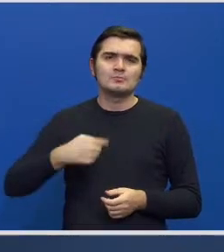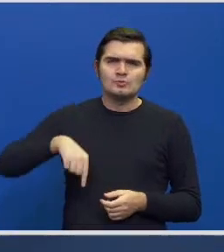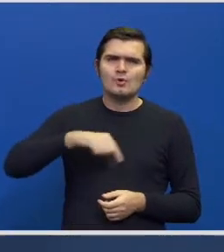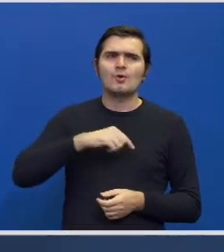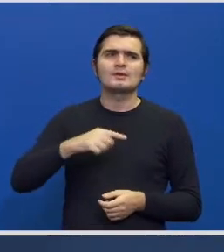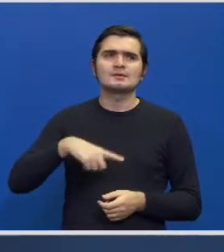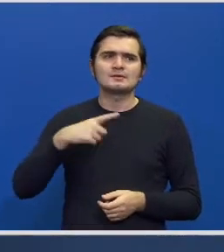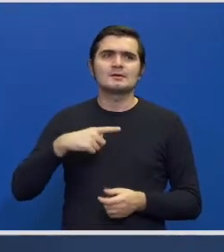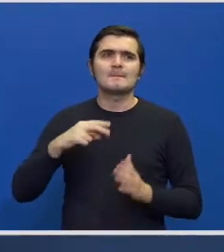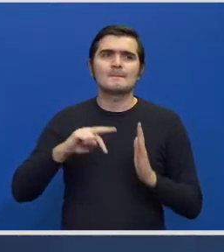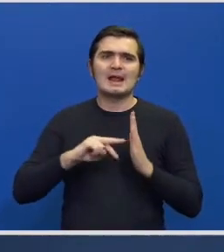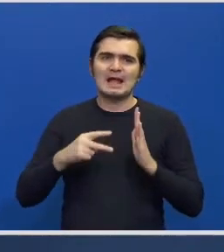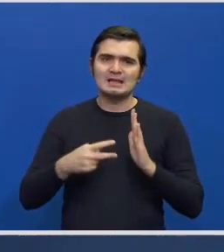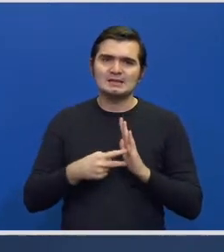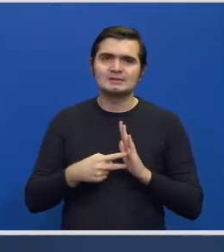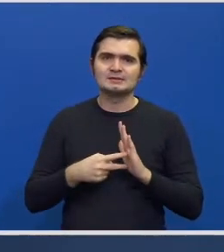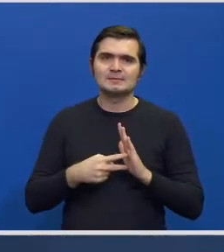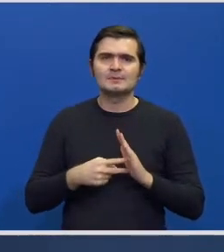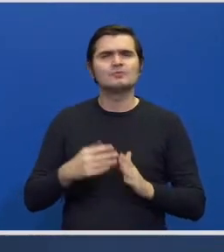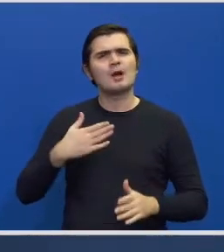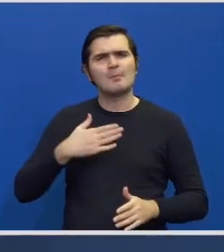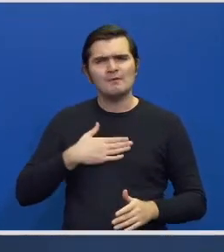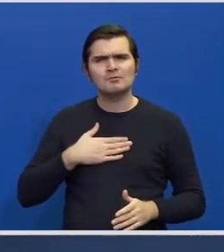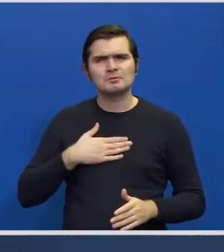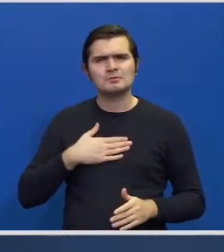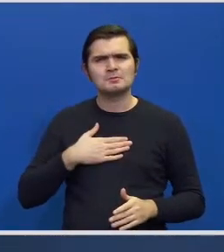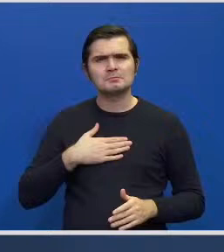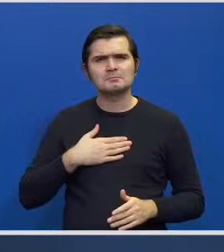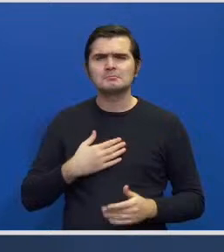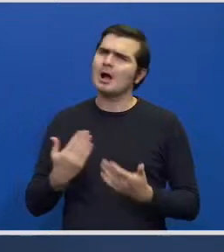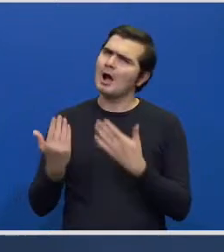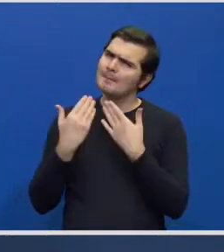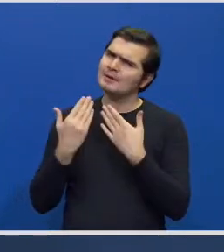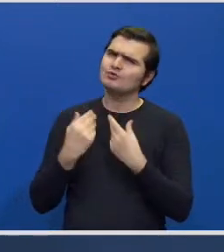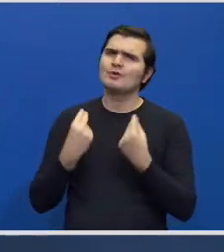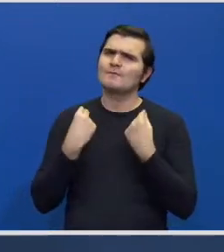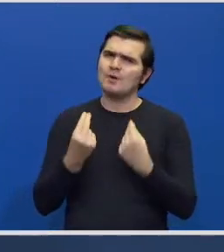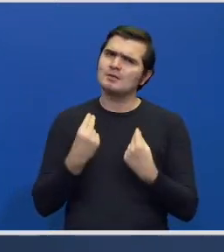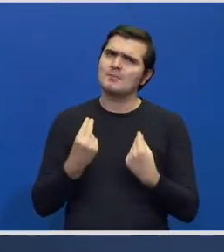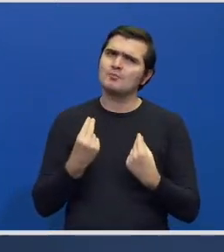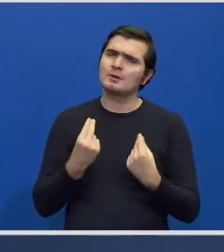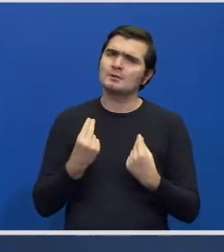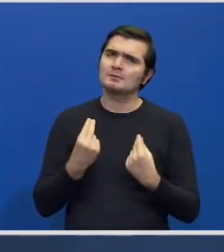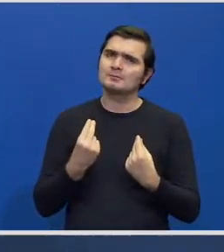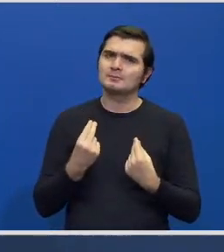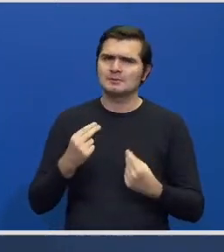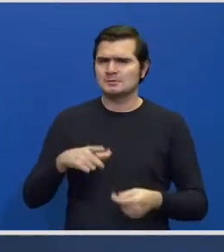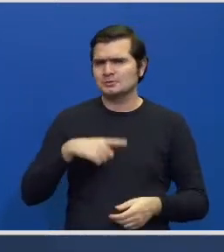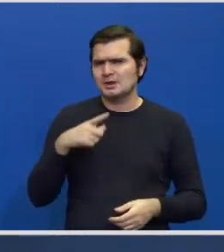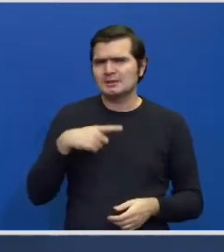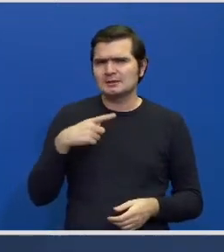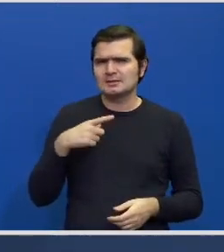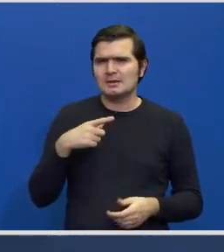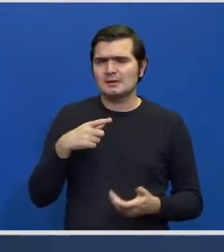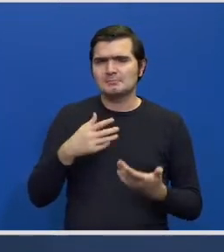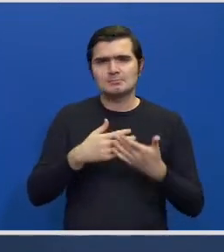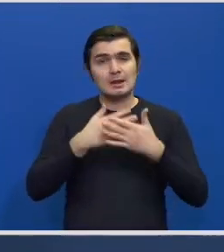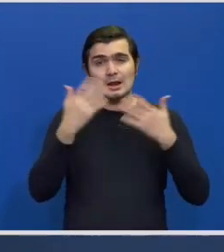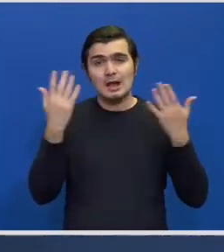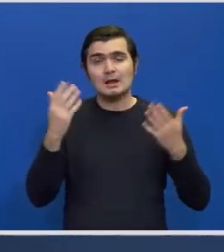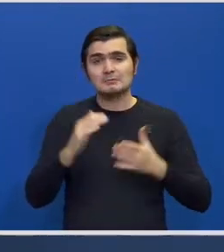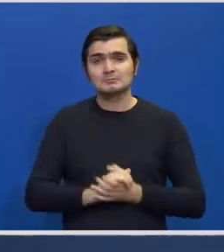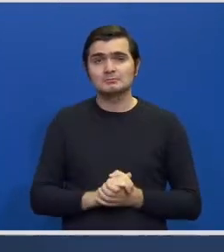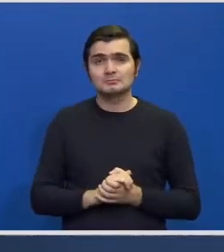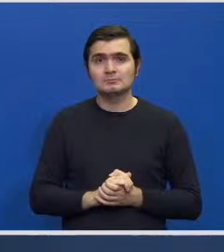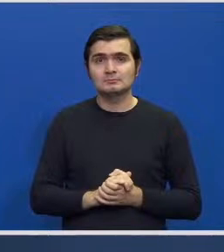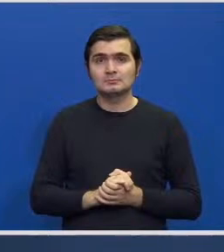suntem pregătiți și am avut aprecieri foarte bune din acest punct de vedere. Este